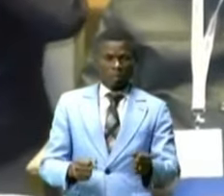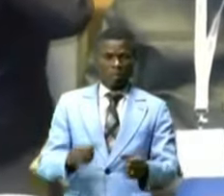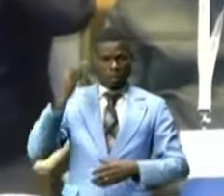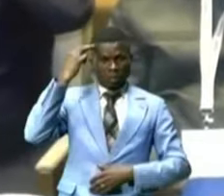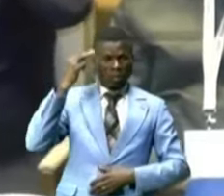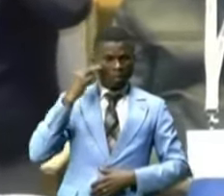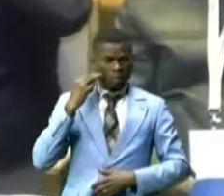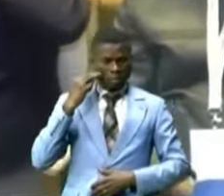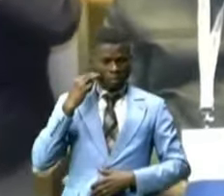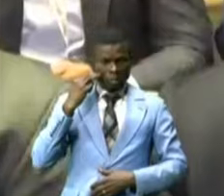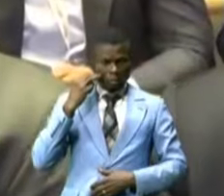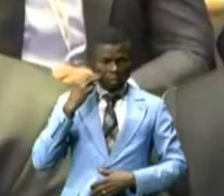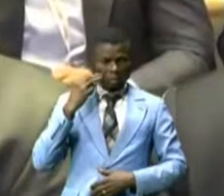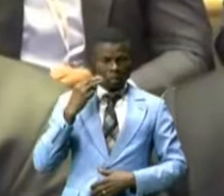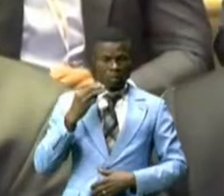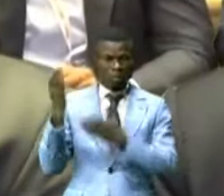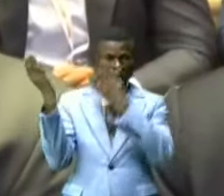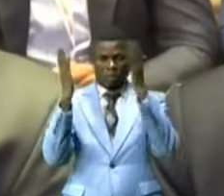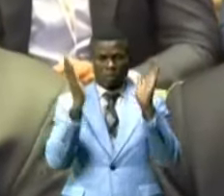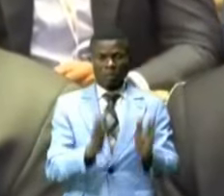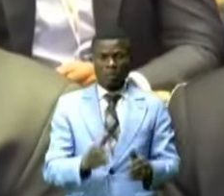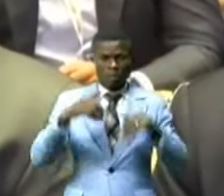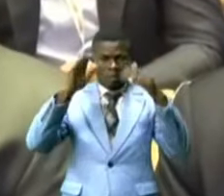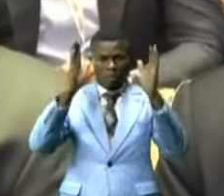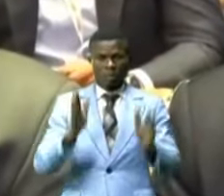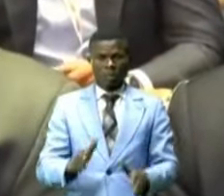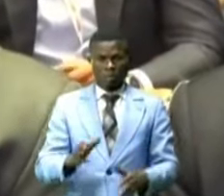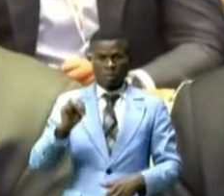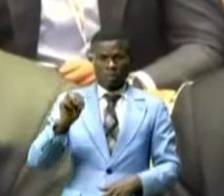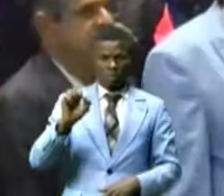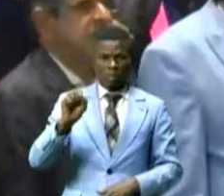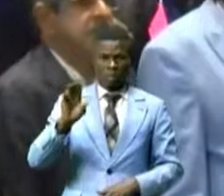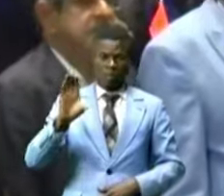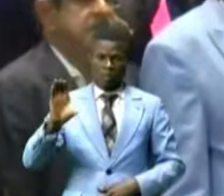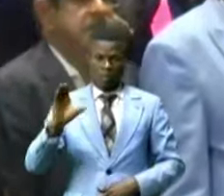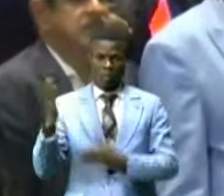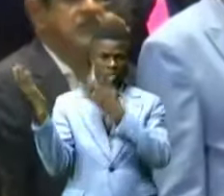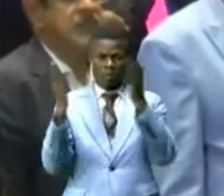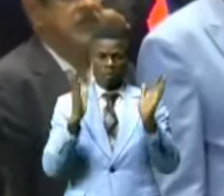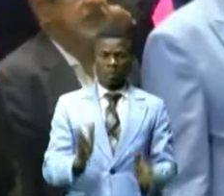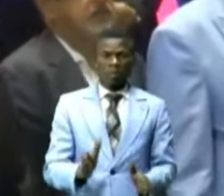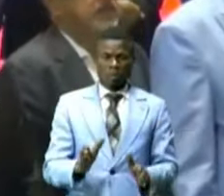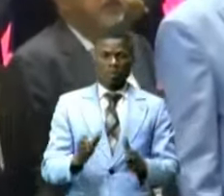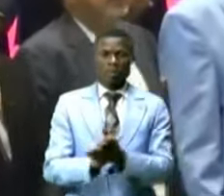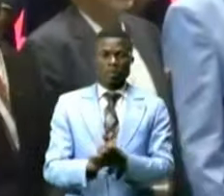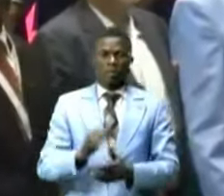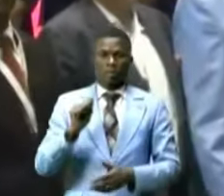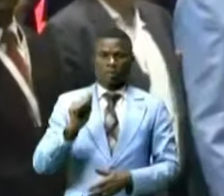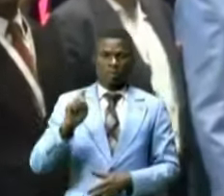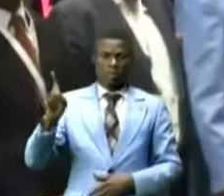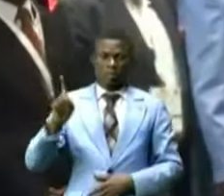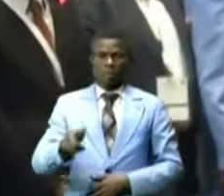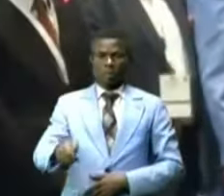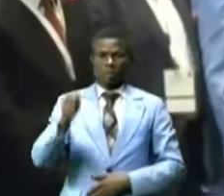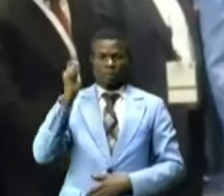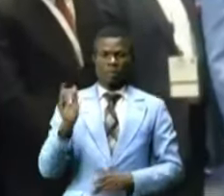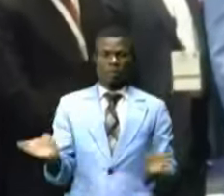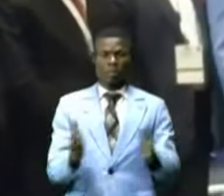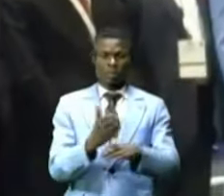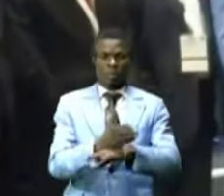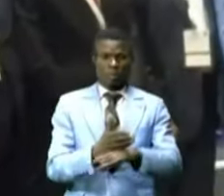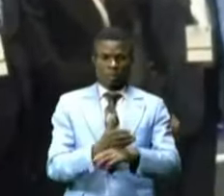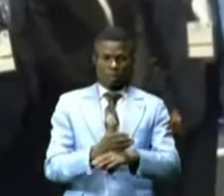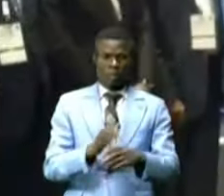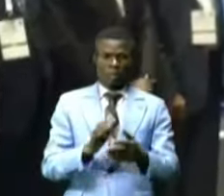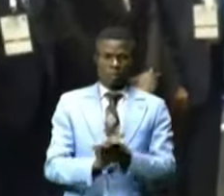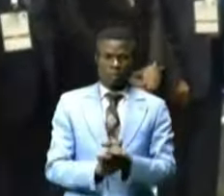ministre Jean-Lucien Boussa du commerce extérieur, Marc Ekila des transports, Adrien Bokele de pêche et élevage, Didier